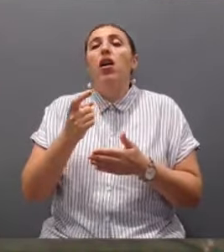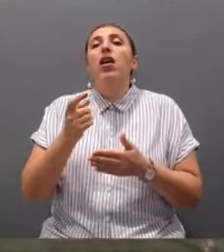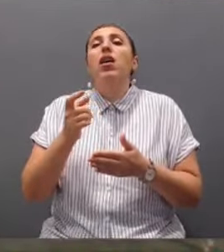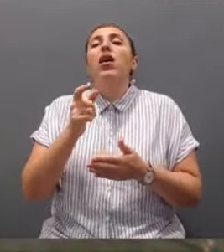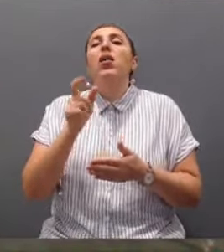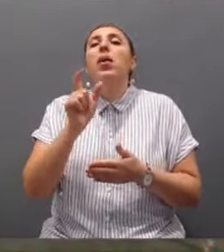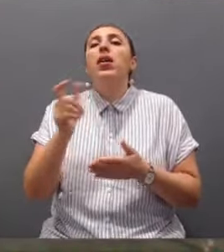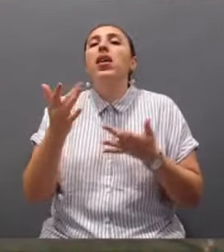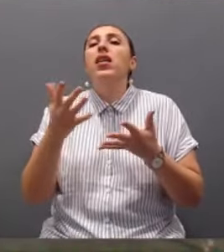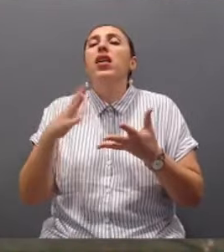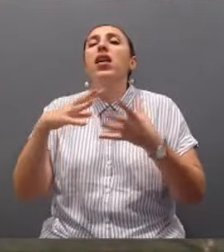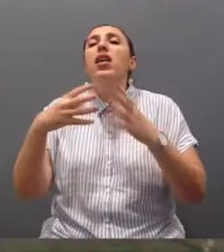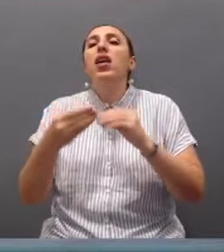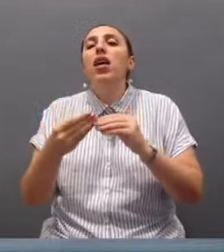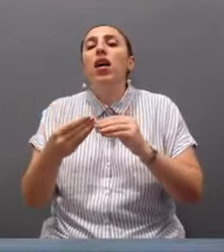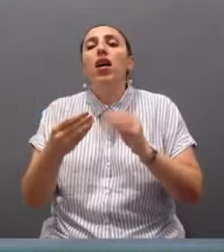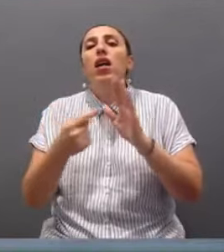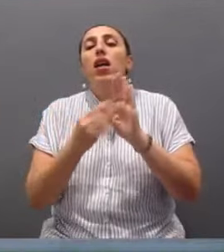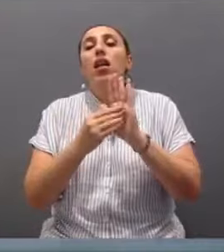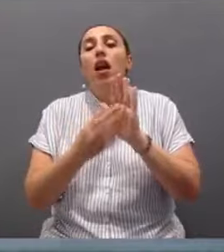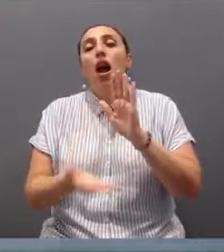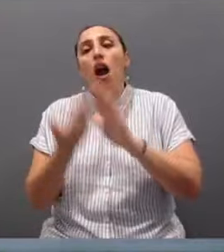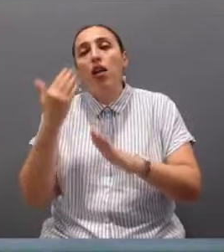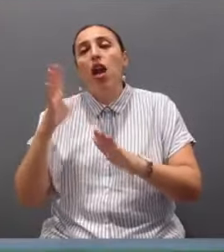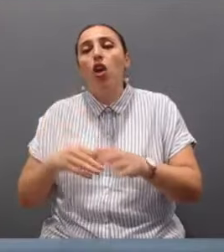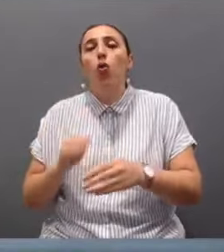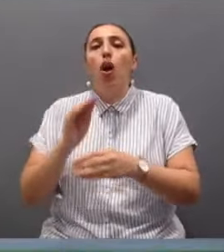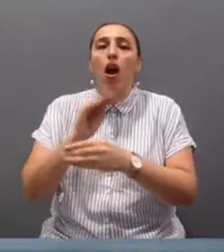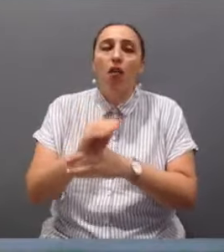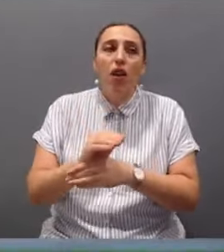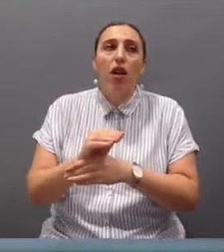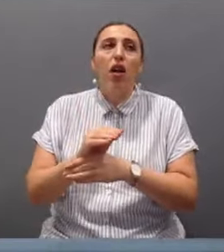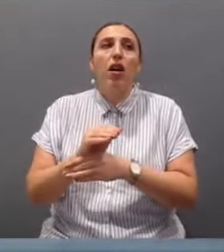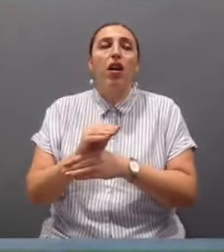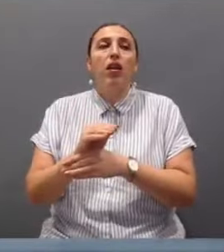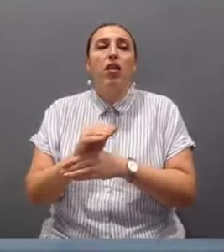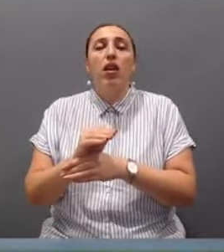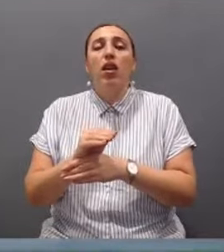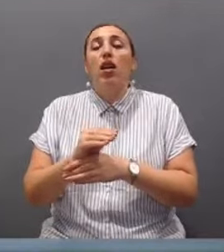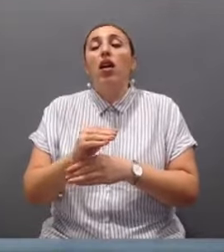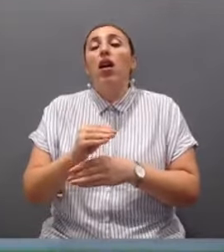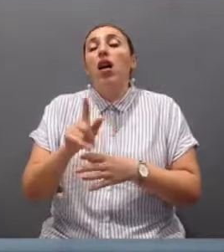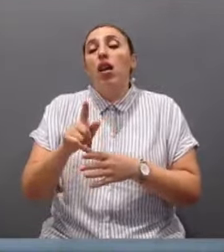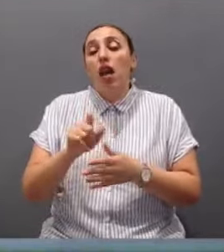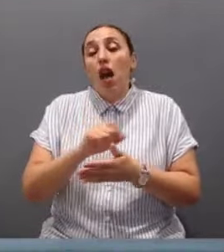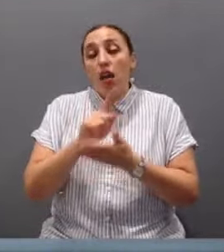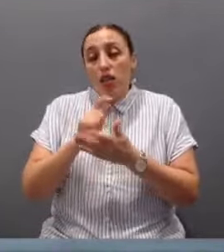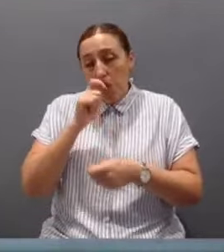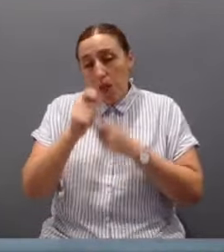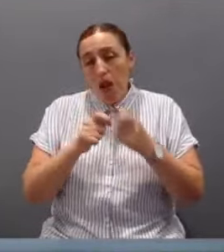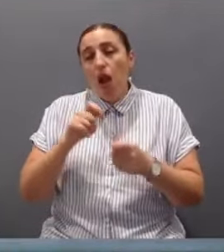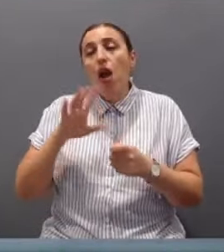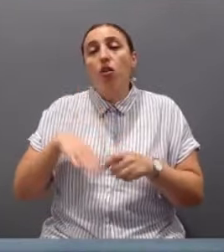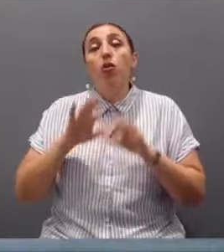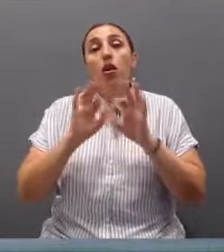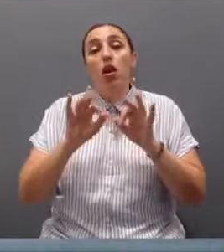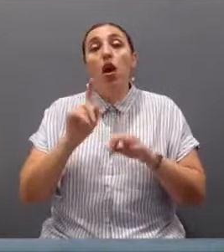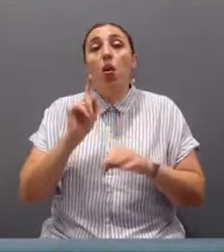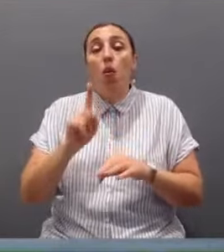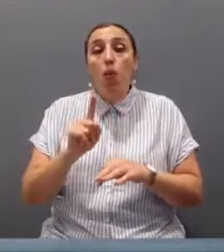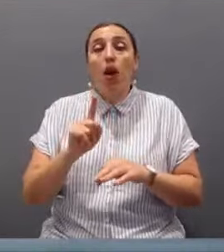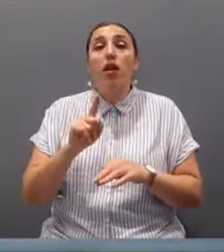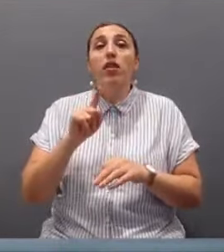հետո մցրեց կայուն մեծամասնության դրույթը, իրանց նորից մի քիչ ուրիշ է, եթե հարցն ես ավելի մանրամասն կանդրադառնամ, բայց